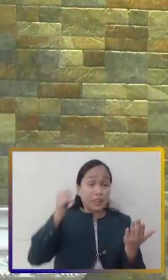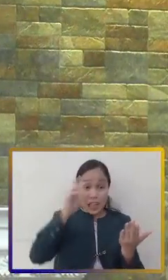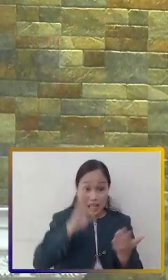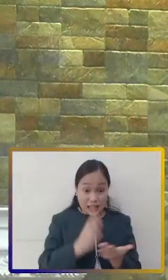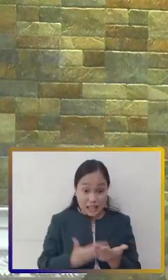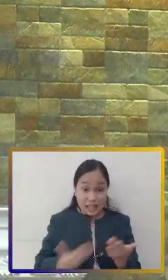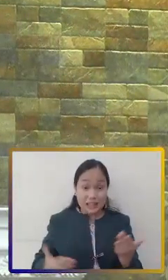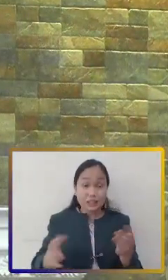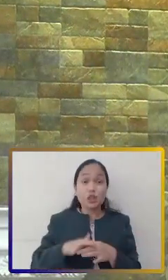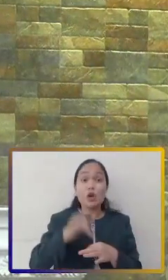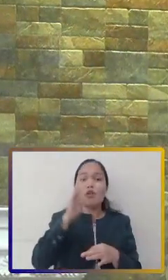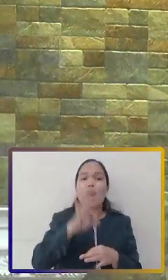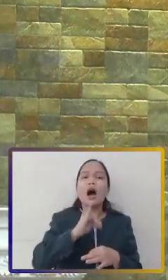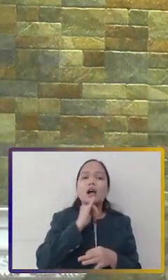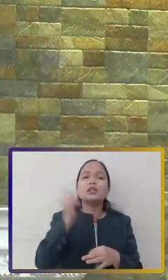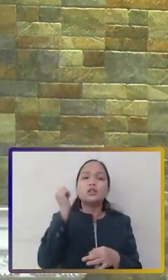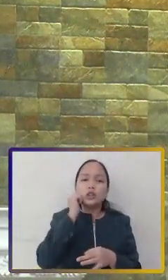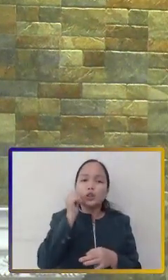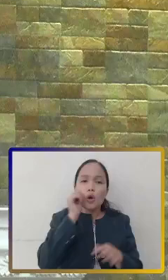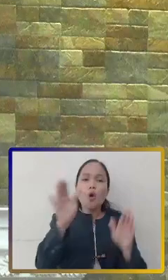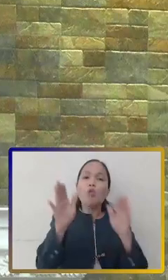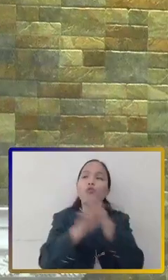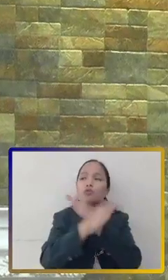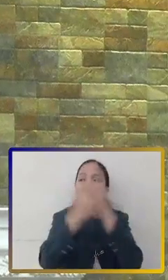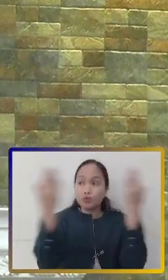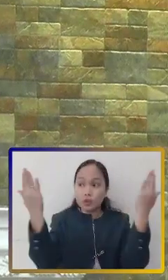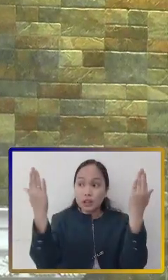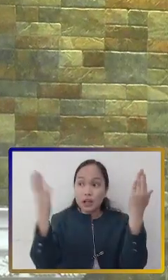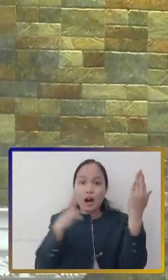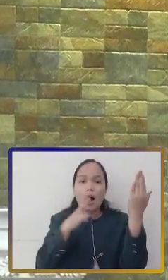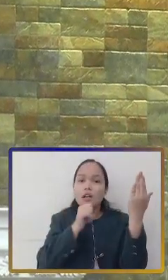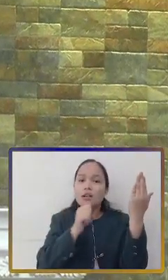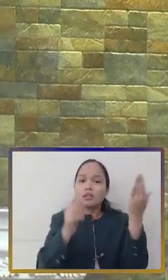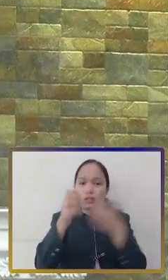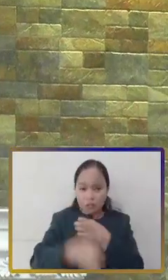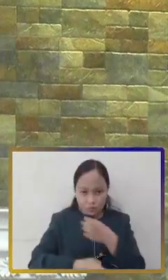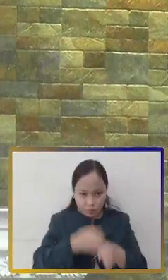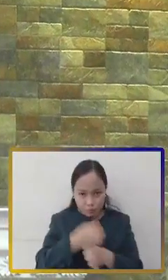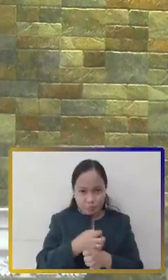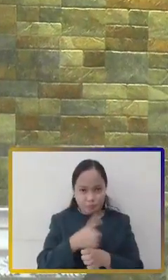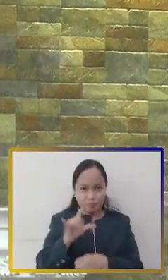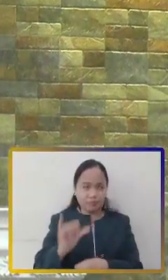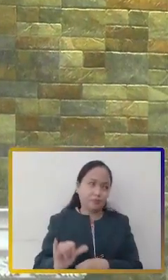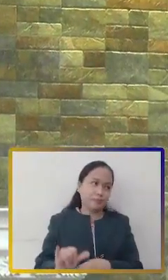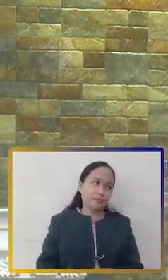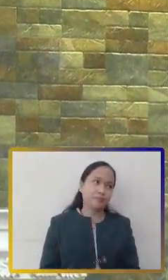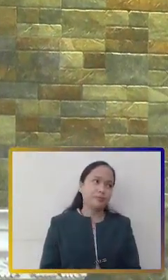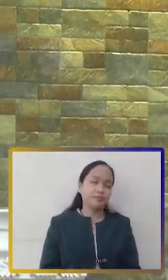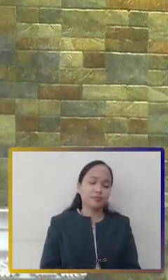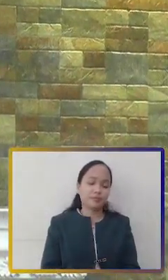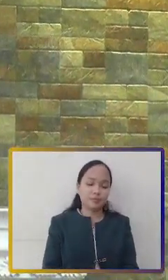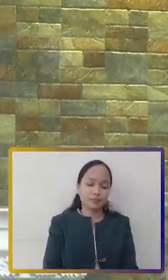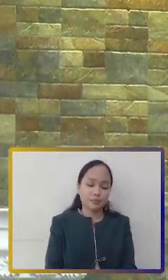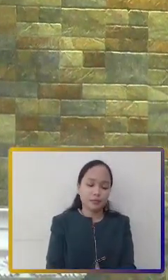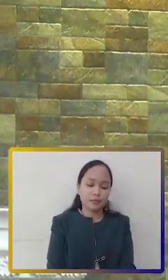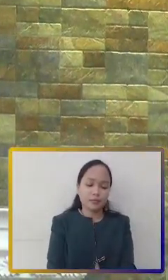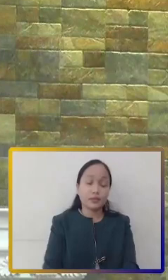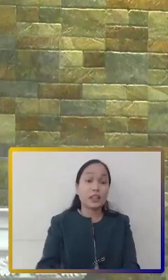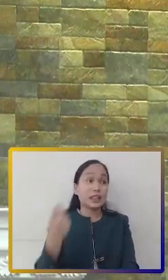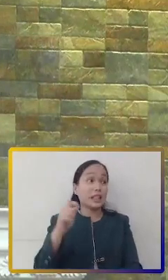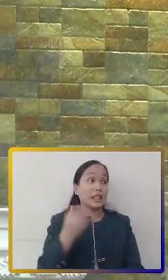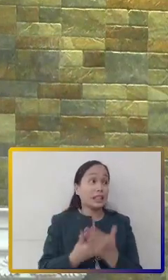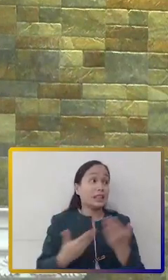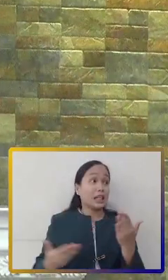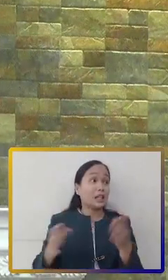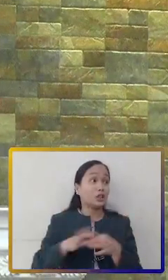of God are always heavenly and not earthly. Nakuha niyo po mga kapatid, the things of God